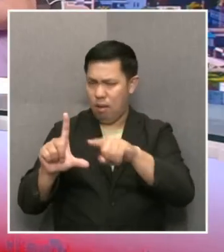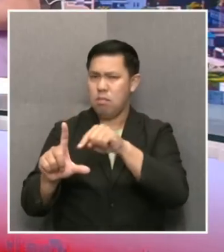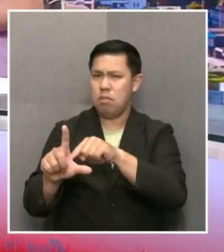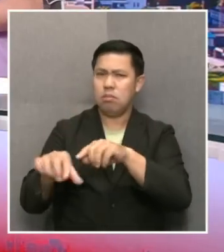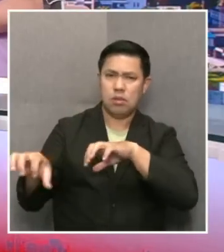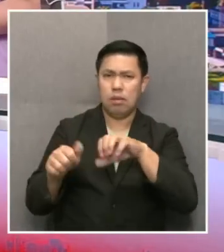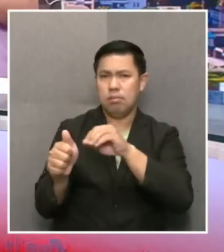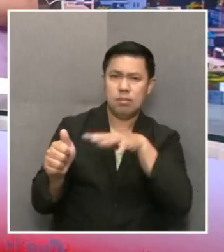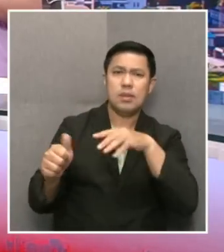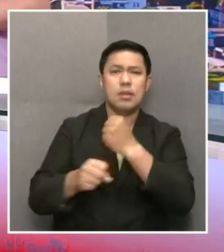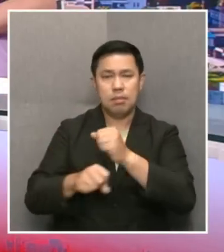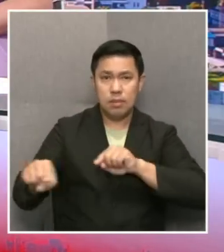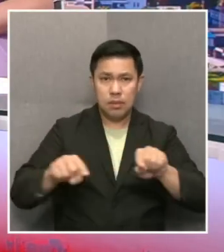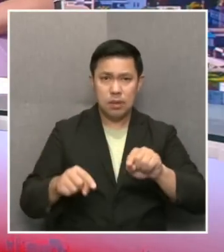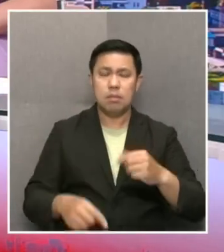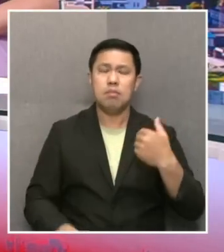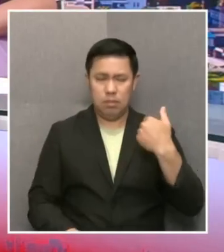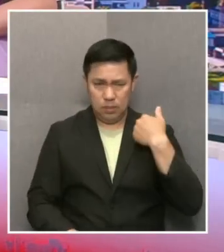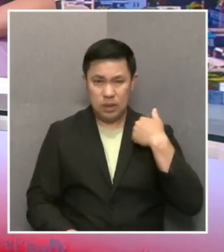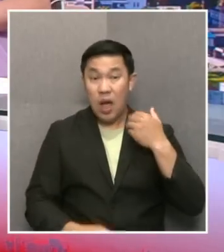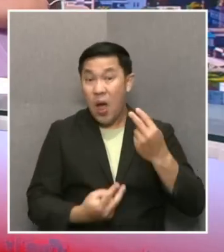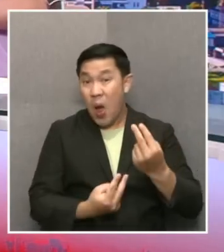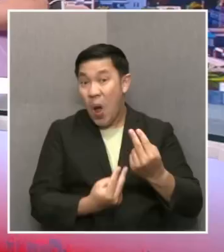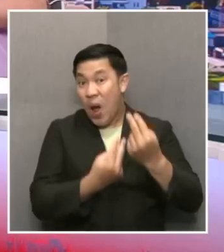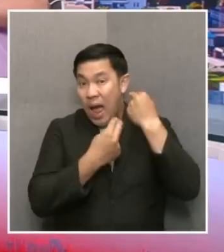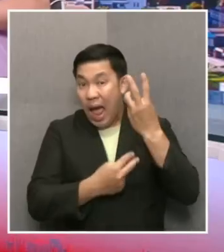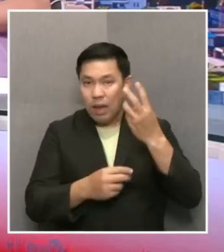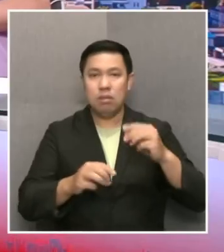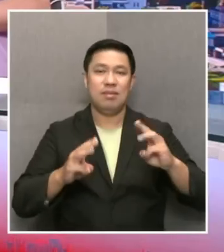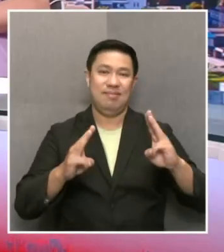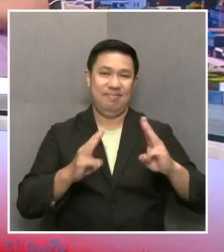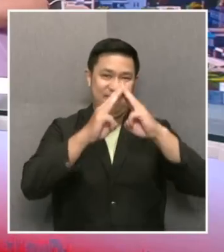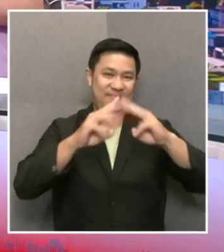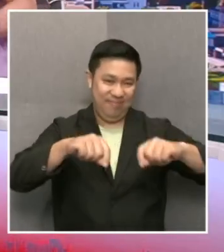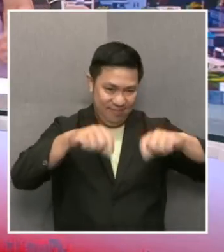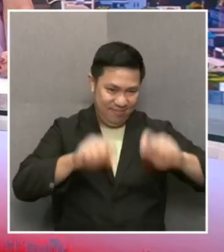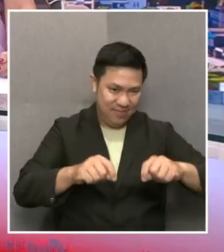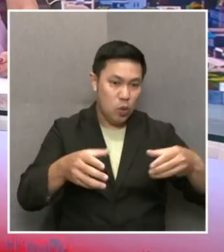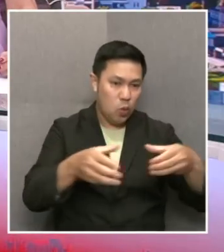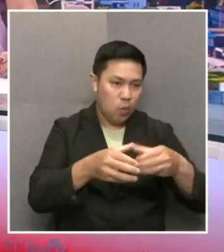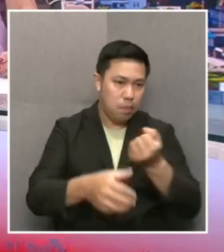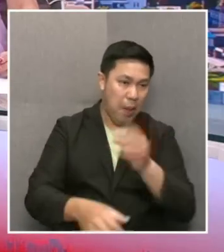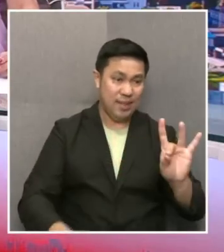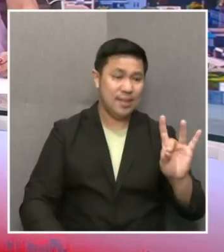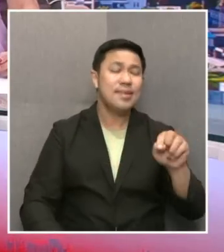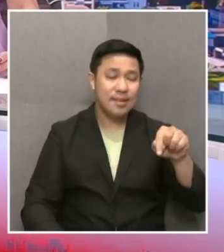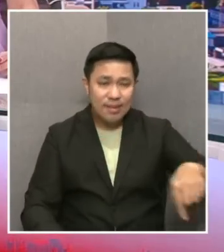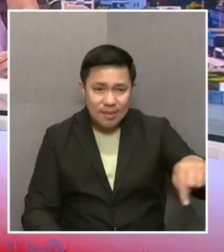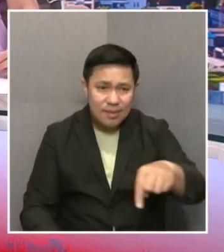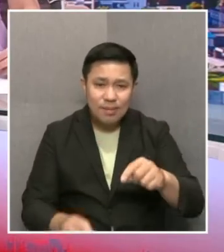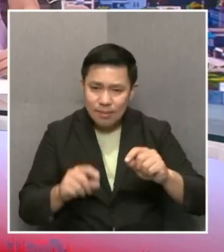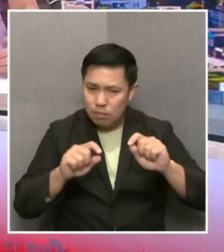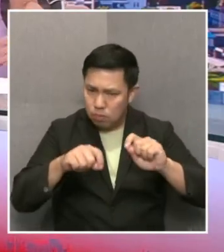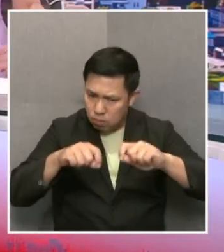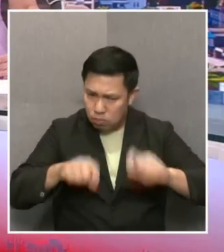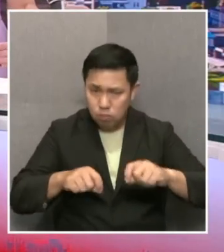าเราย้อนกลับไปค่ะช่วงเวลาที่สำคัญนะคะก็มีการเซ็น MOU ร่วมกันของ8พรรคร่วมรัฐบาลค่ะเพื่อที่จะแสดง